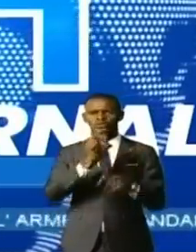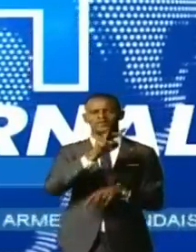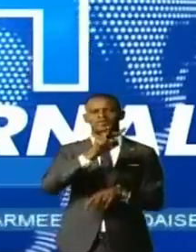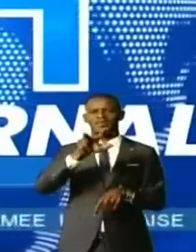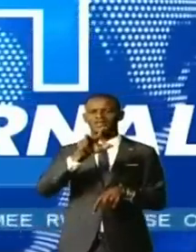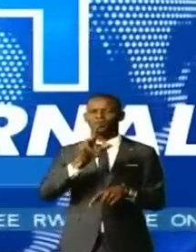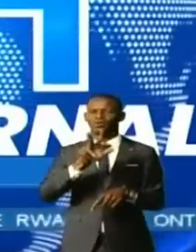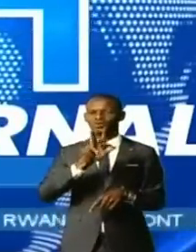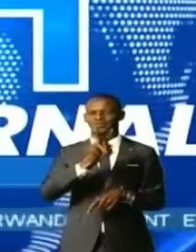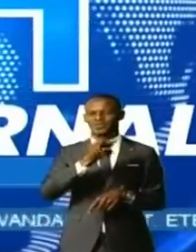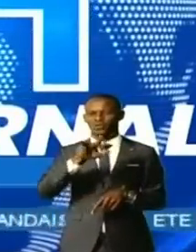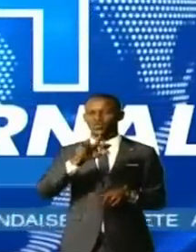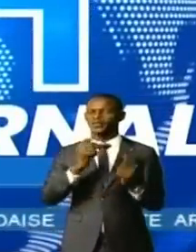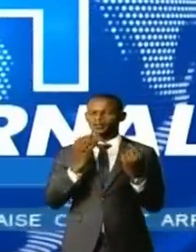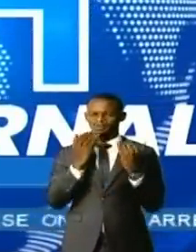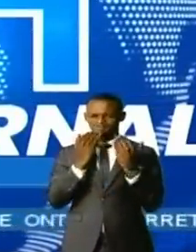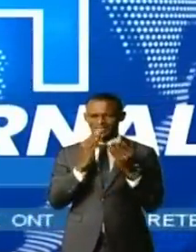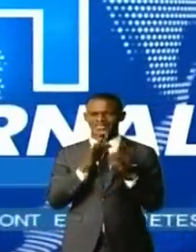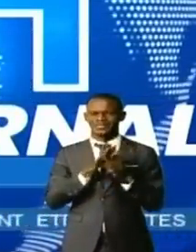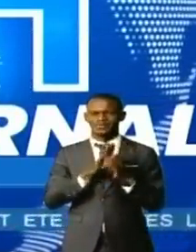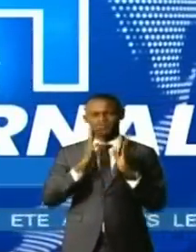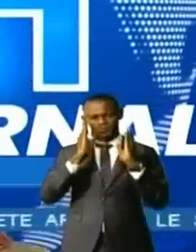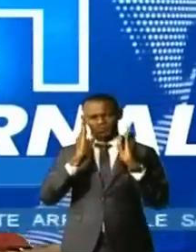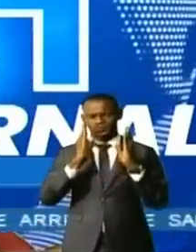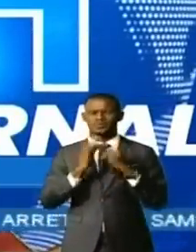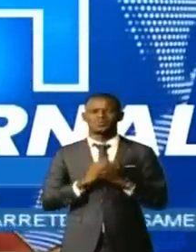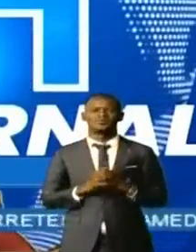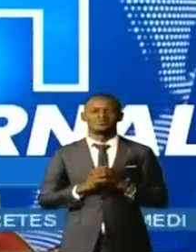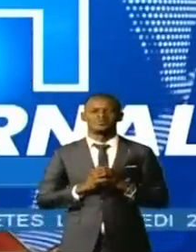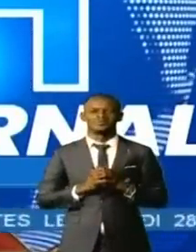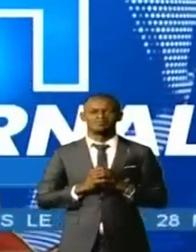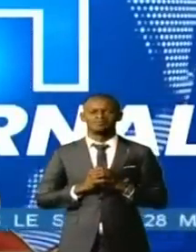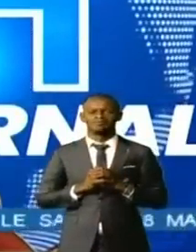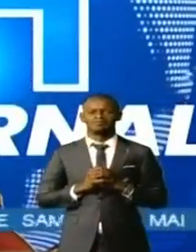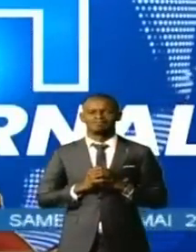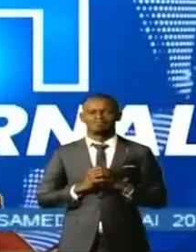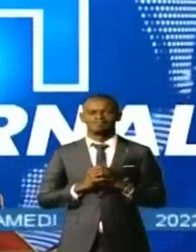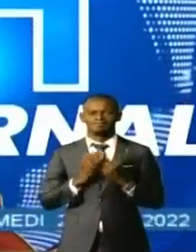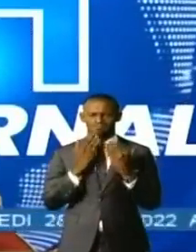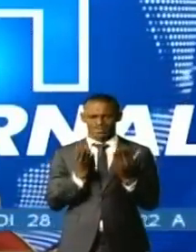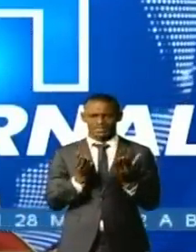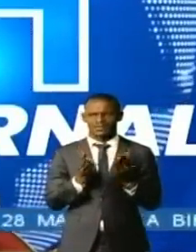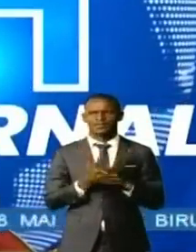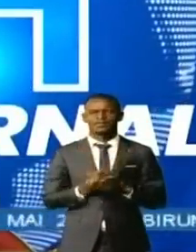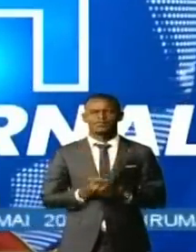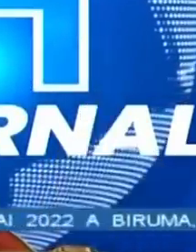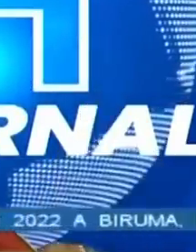autre édition. D'ici là, portez-vous bien, surtout respectez les gestes barrières. Au revoir.